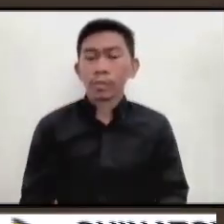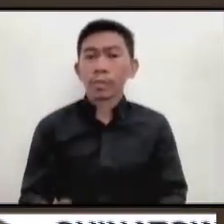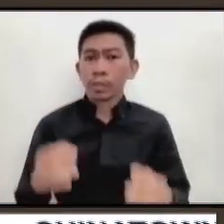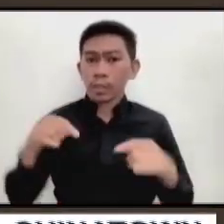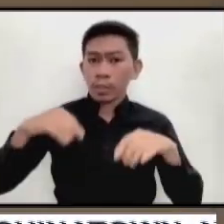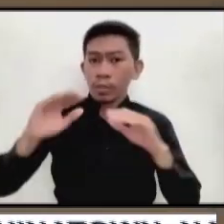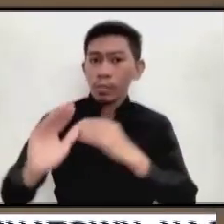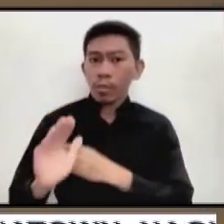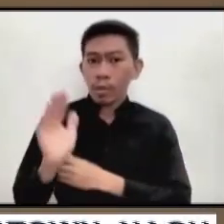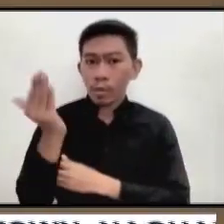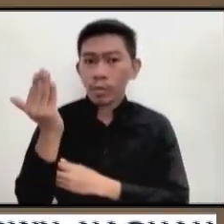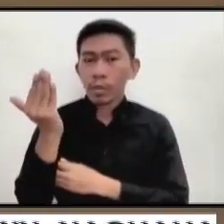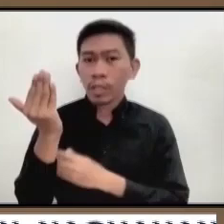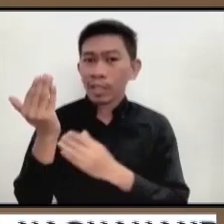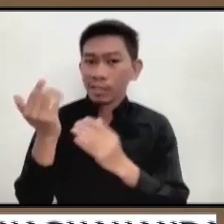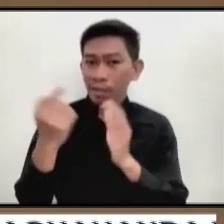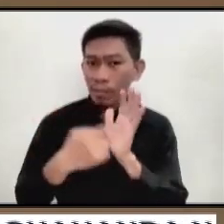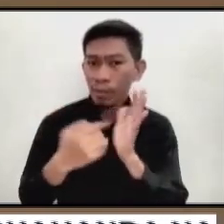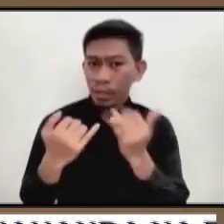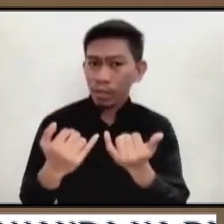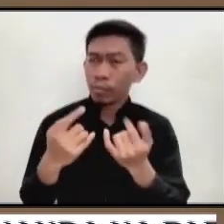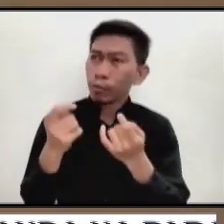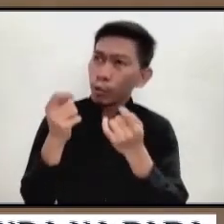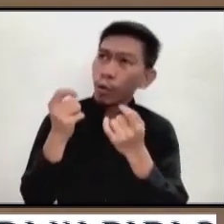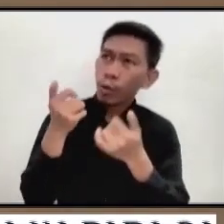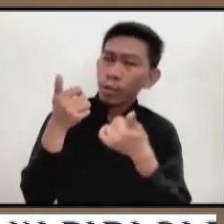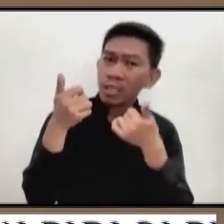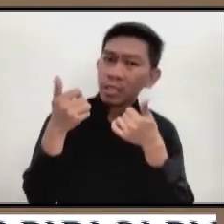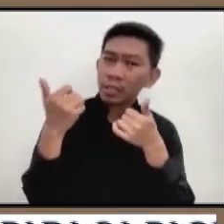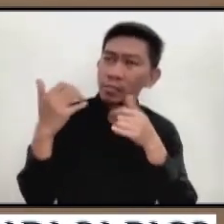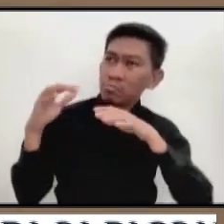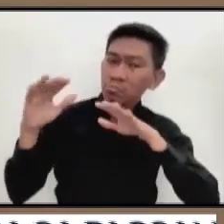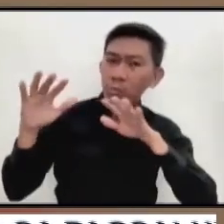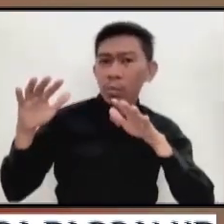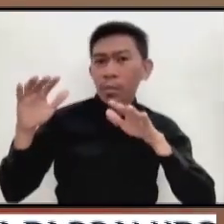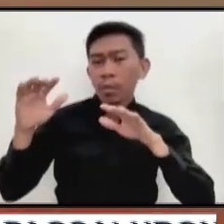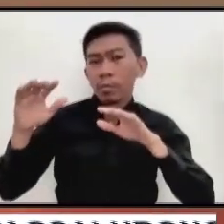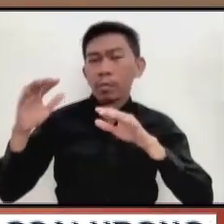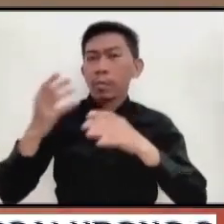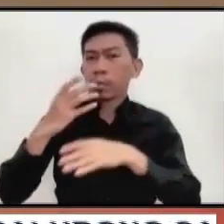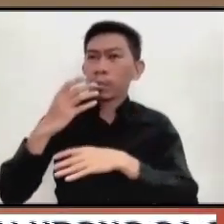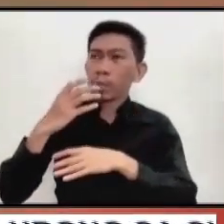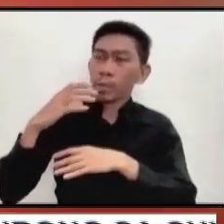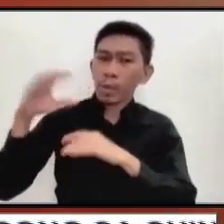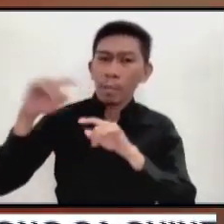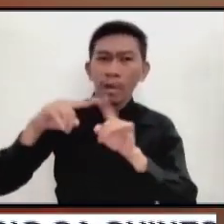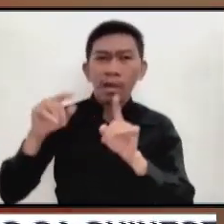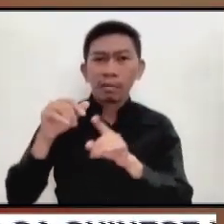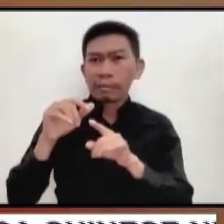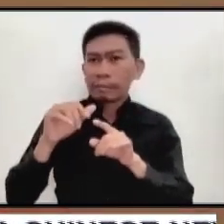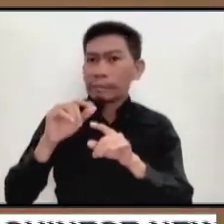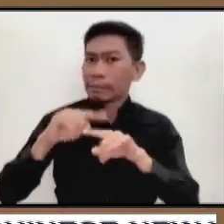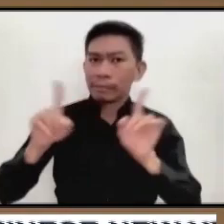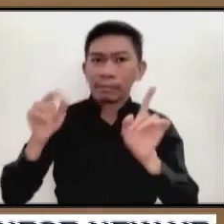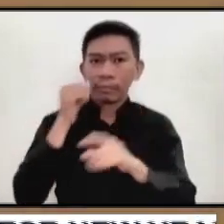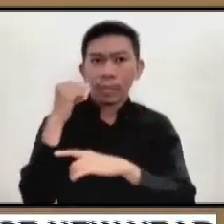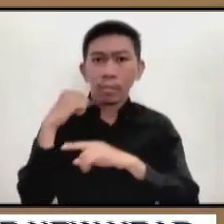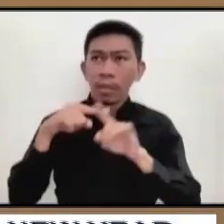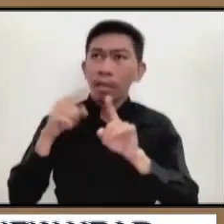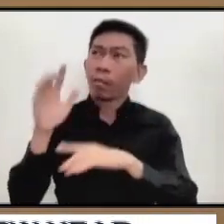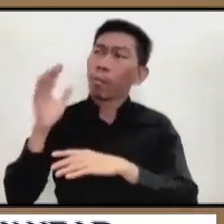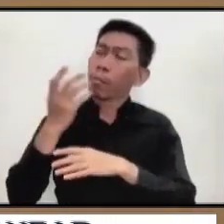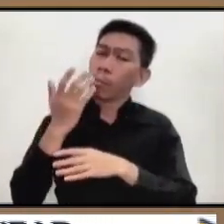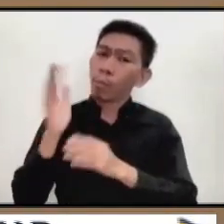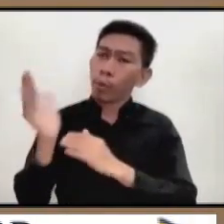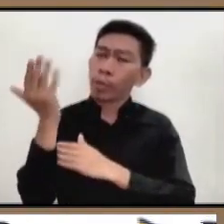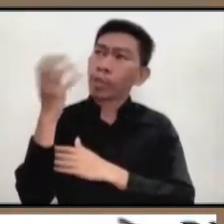tulad ngayon, medyo okay man pong panahon, sumisikat yung araw, just like yesterday. Pero pag afternoon na po, after lunch and